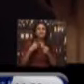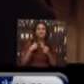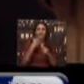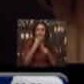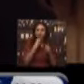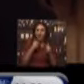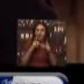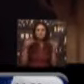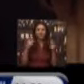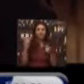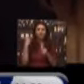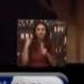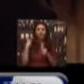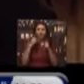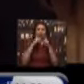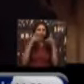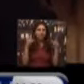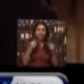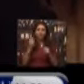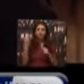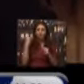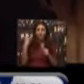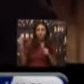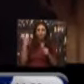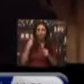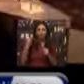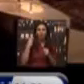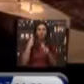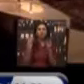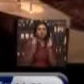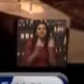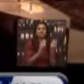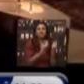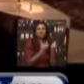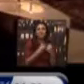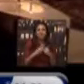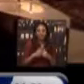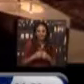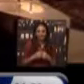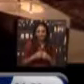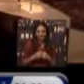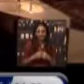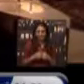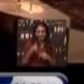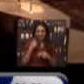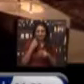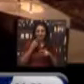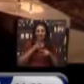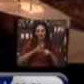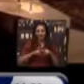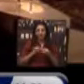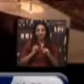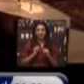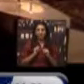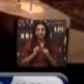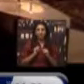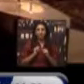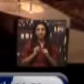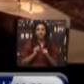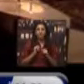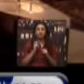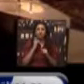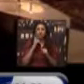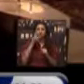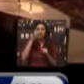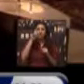ده. بس ده ما يمنعش ان كان بيعكسني كتير جدا جدا جدا، ويعمل فيها مقالب كتيرة جدا جدا